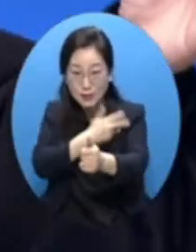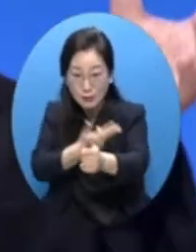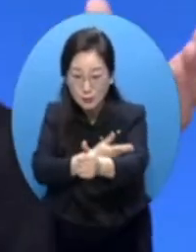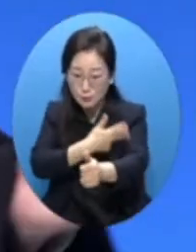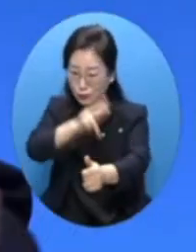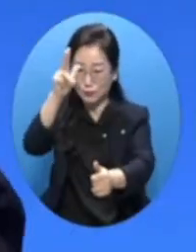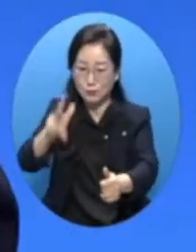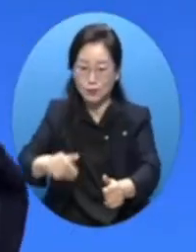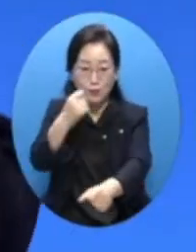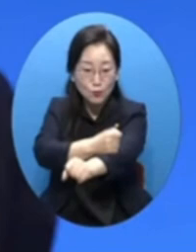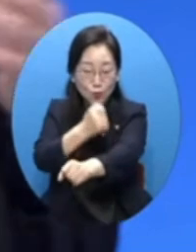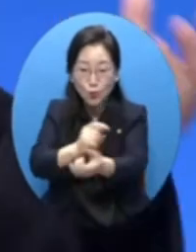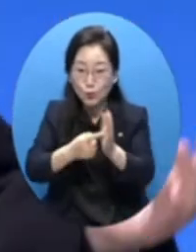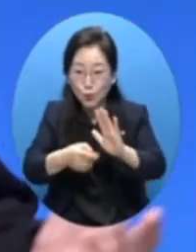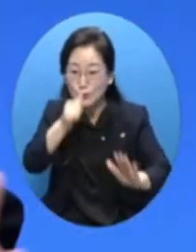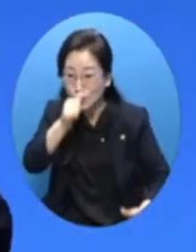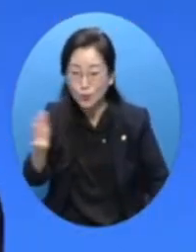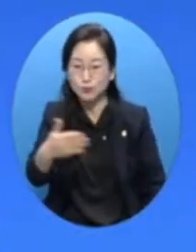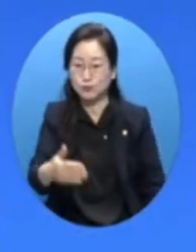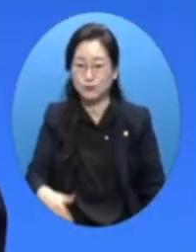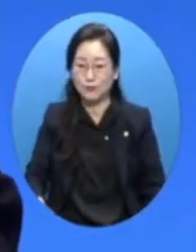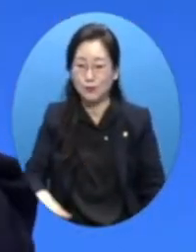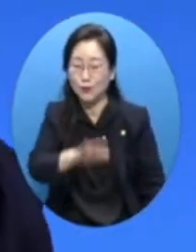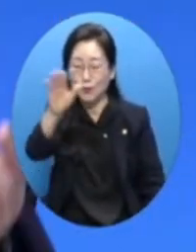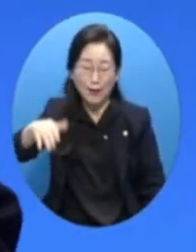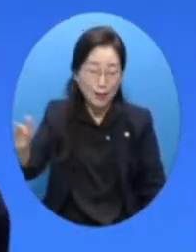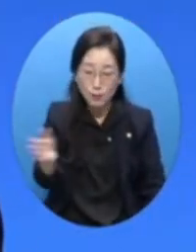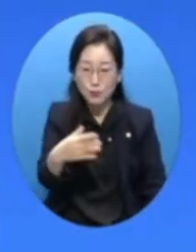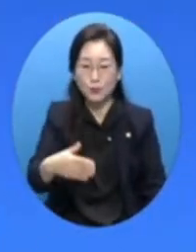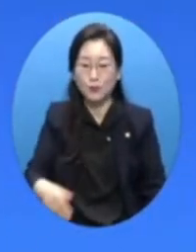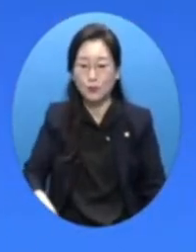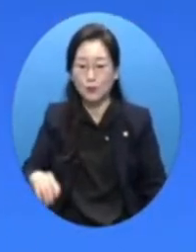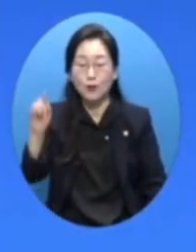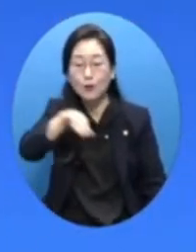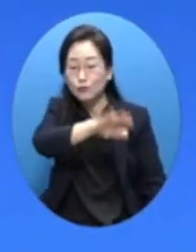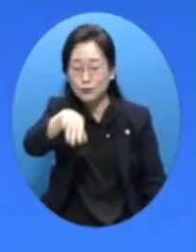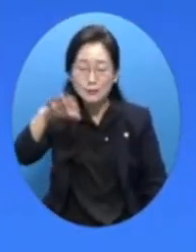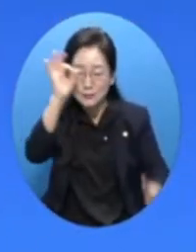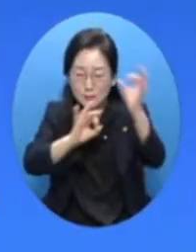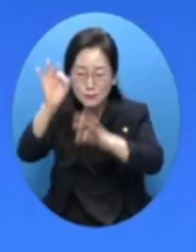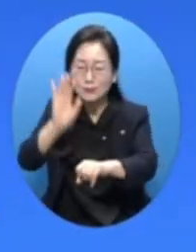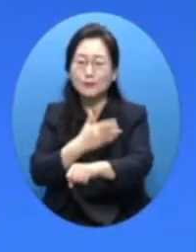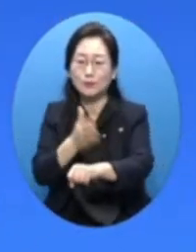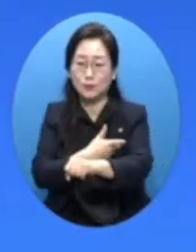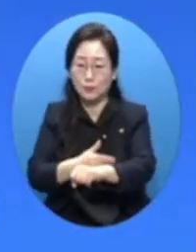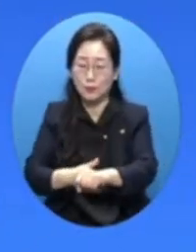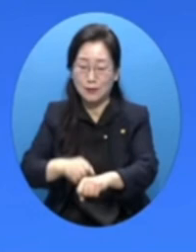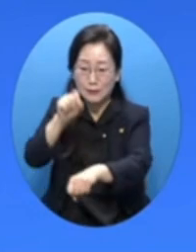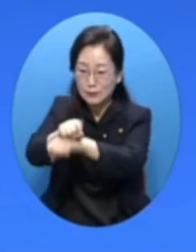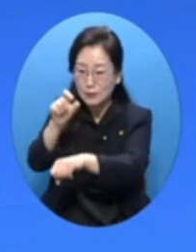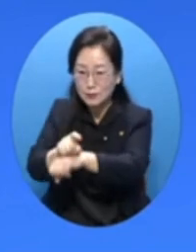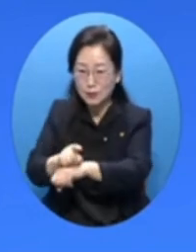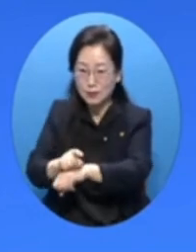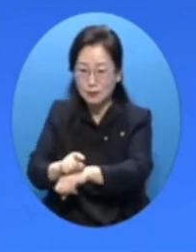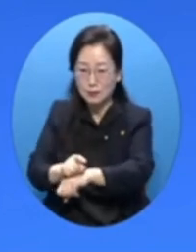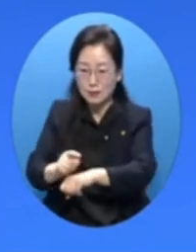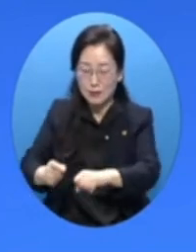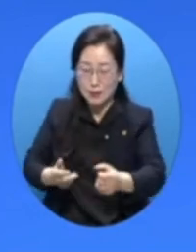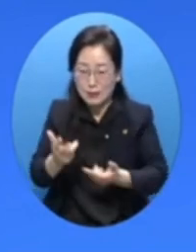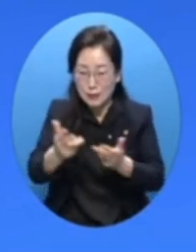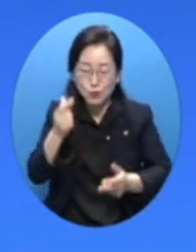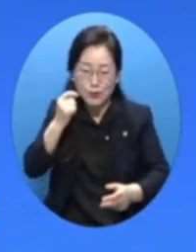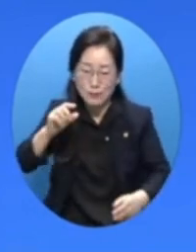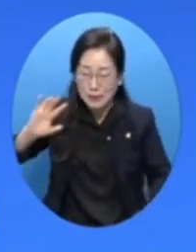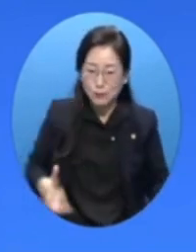공로가 있지 않습니다. 내세울 것이 아무것도 없습니다. 우리는 허물투성입니다. 우리 자신의 성격 하나 잘못 못 다스려서 하루도 몇